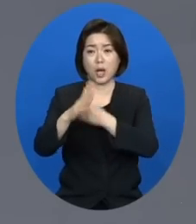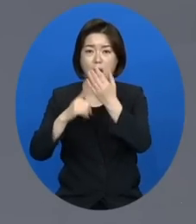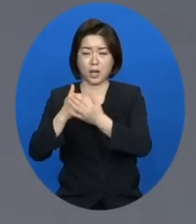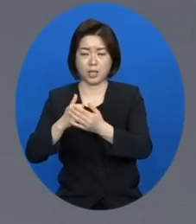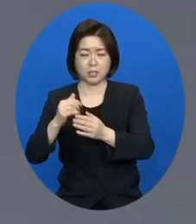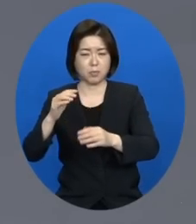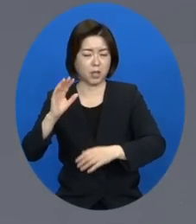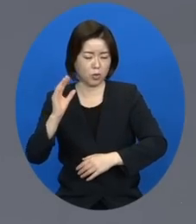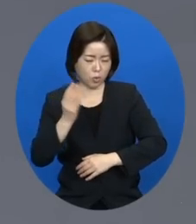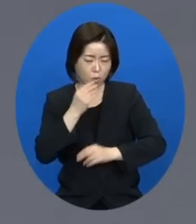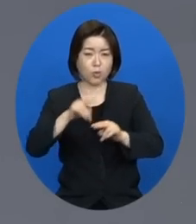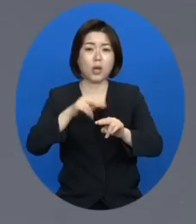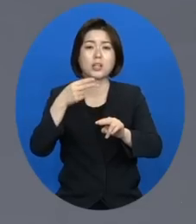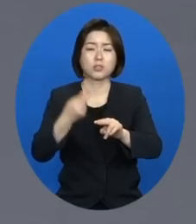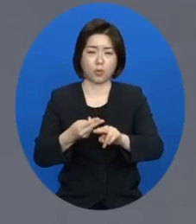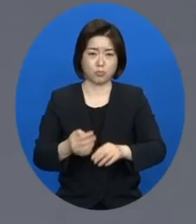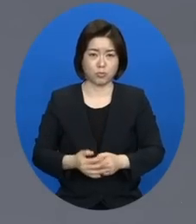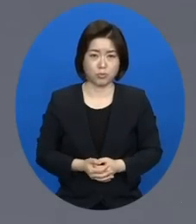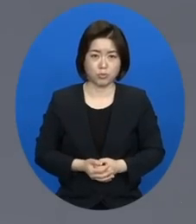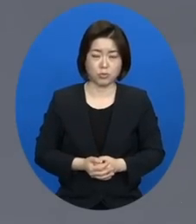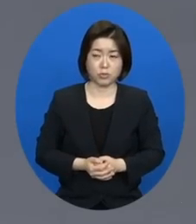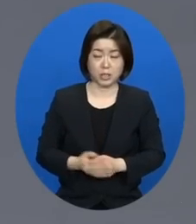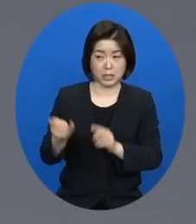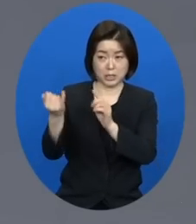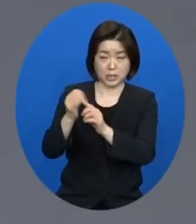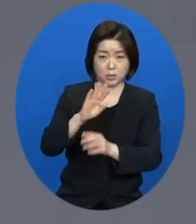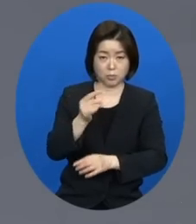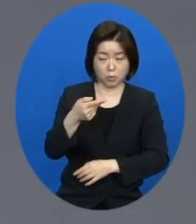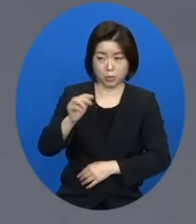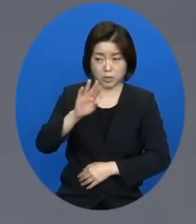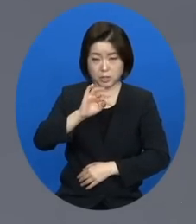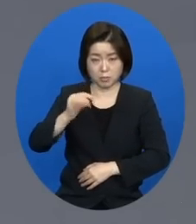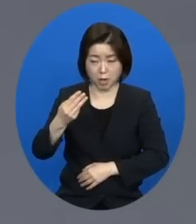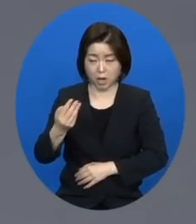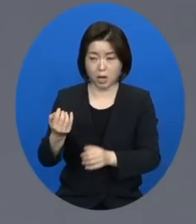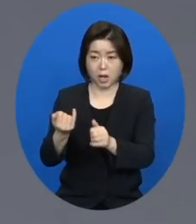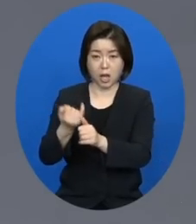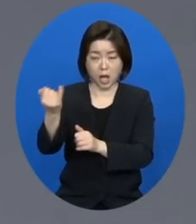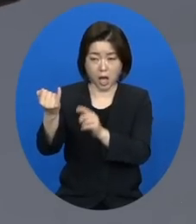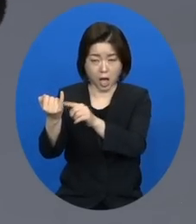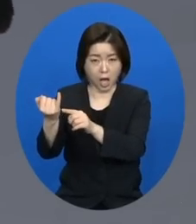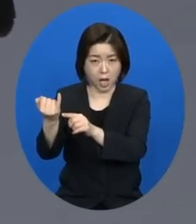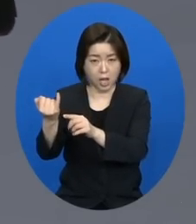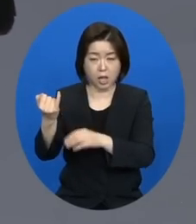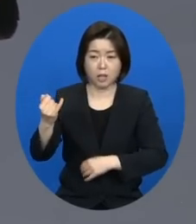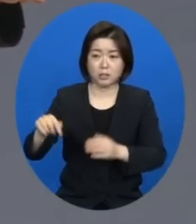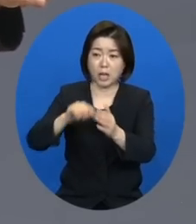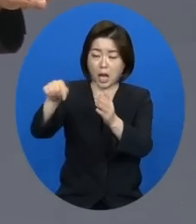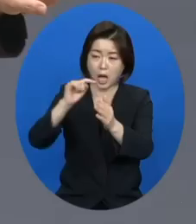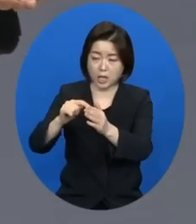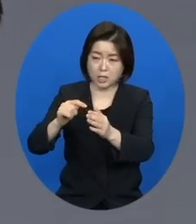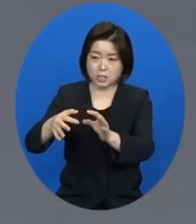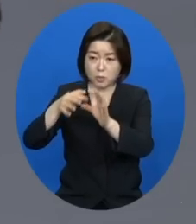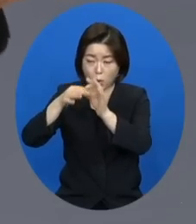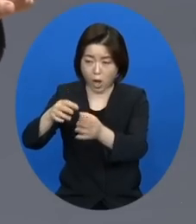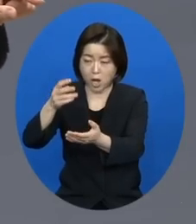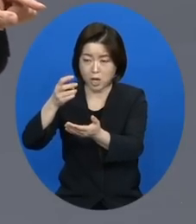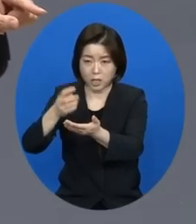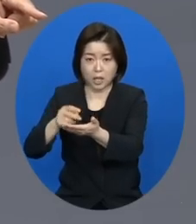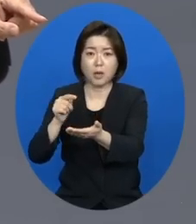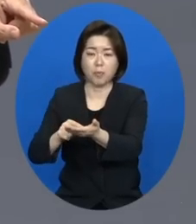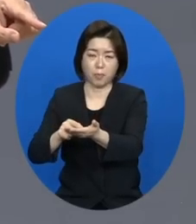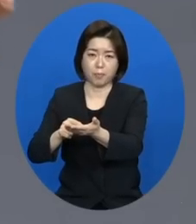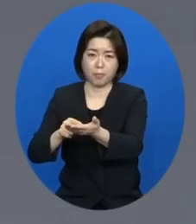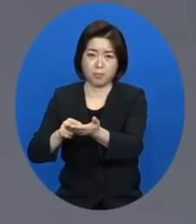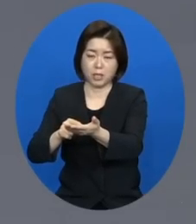선물이죠. 그녀는 보디발의 아내이므로 보디발과의 관계 안에서만 성이 허용된다는 것이 하나님의